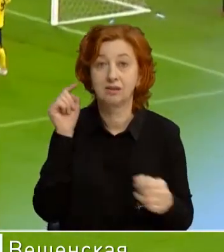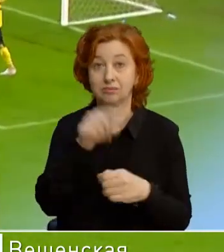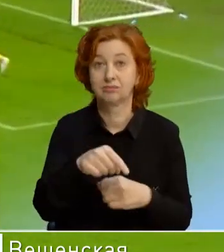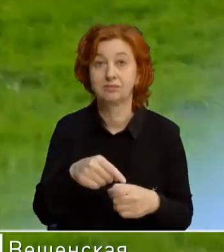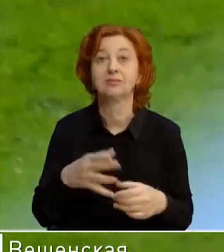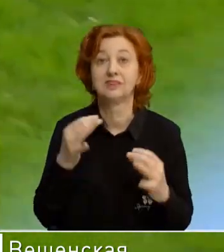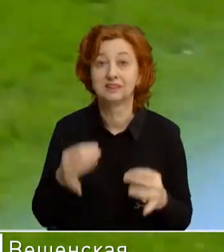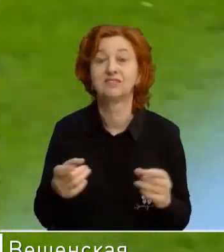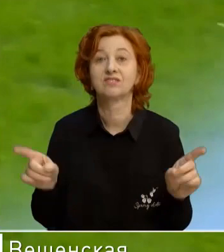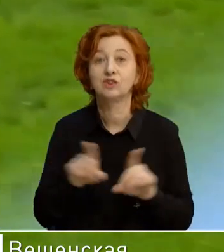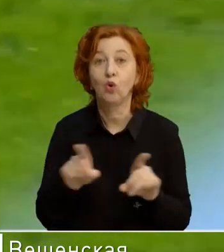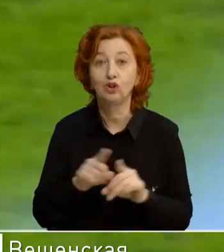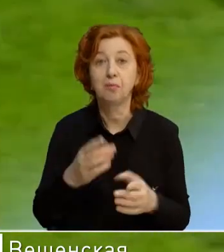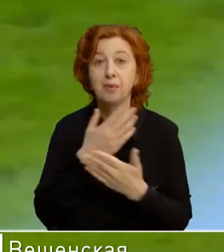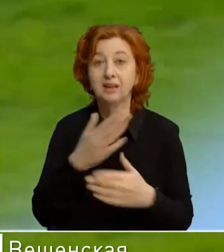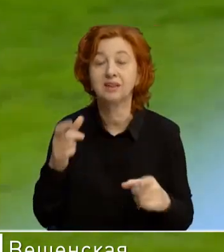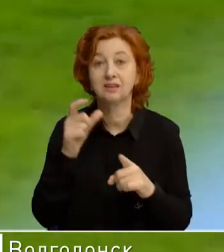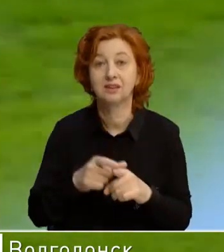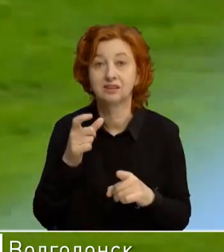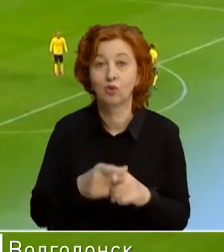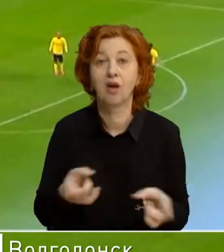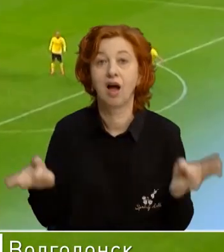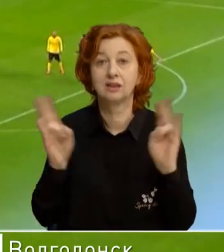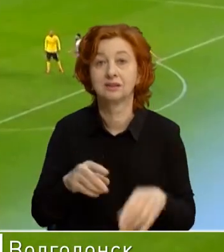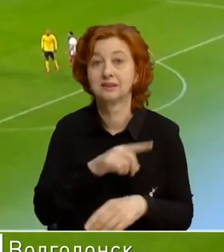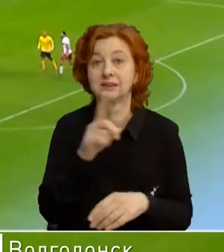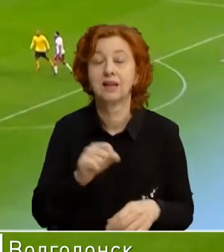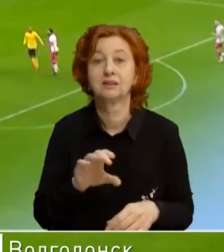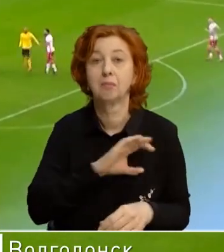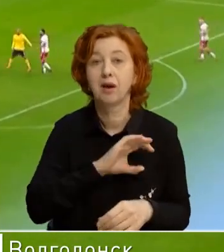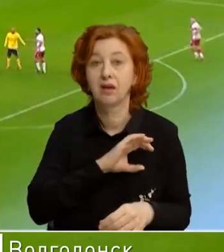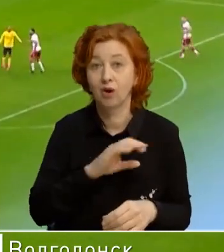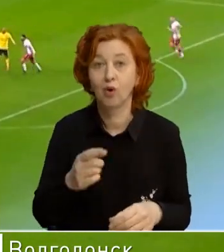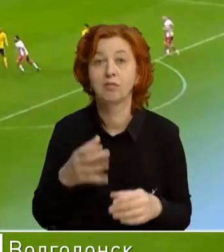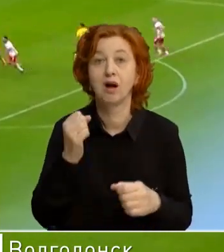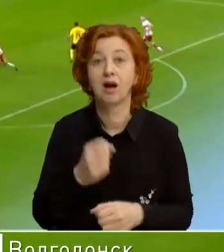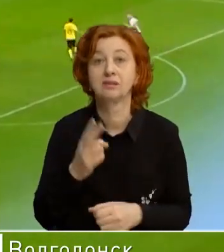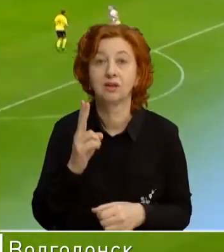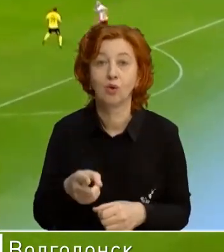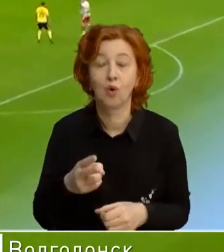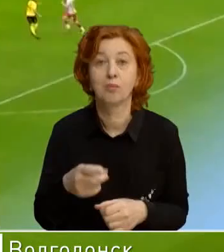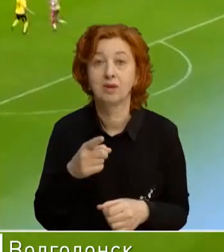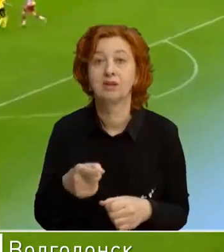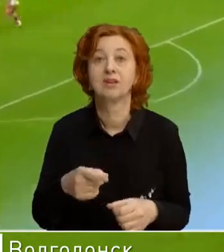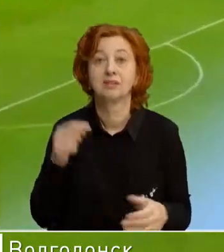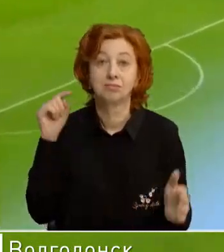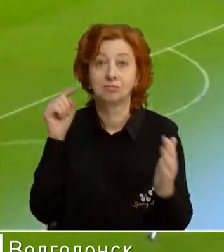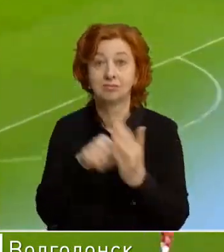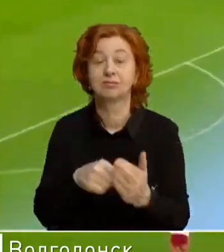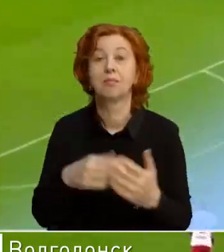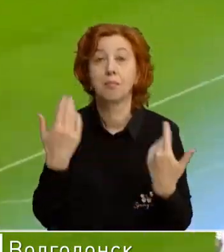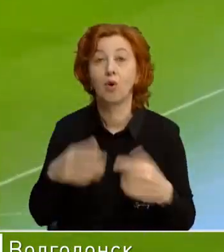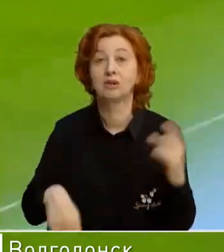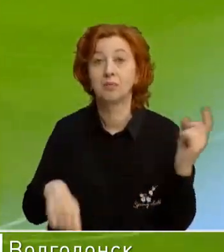цели. И все же последнее слово в этом матче осталось за «Спартаком». Александр Соболев выпрыгнул выше всех после